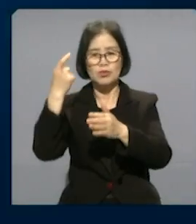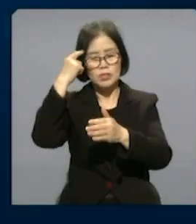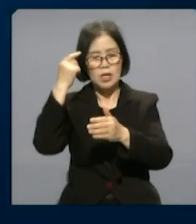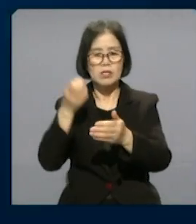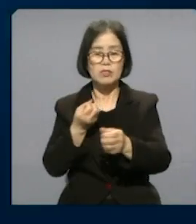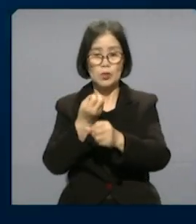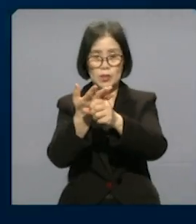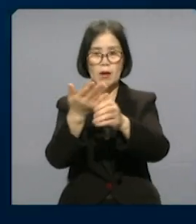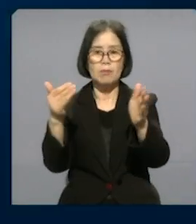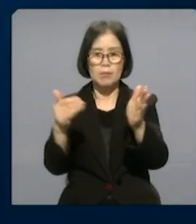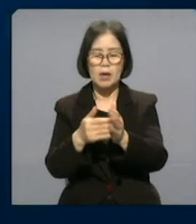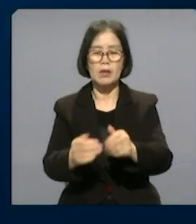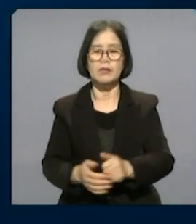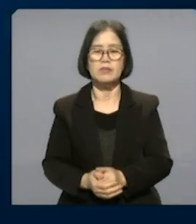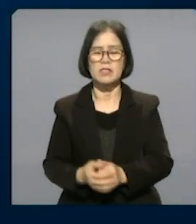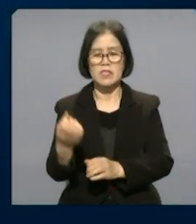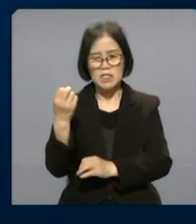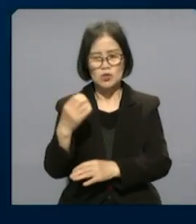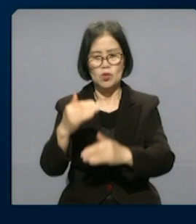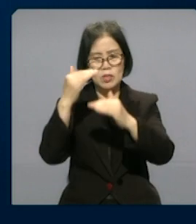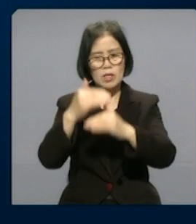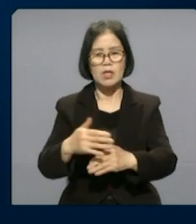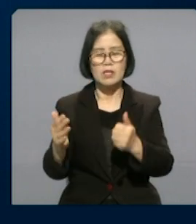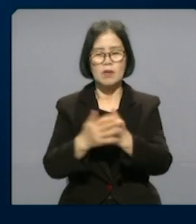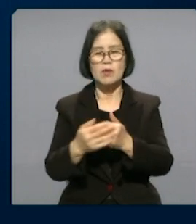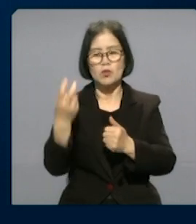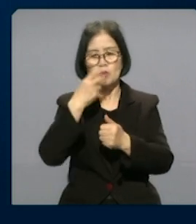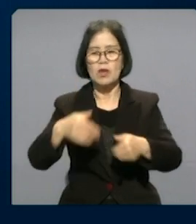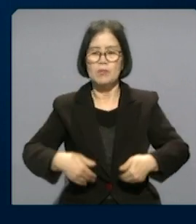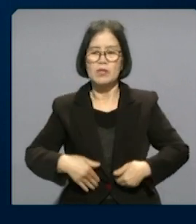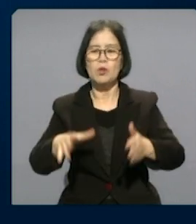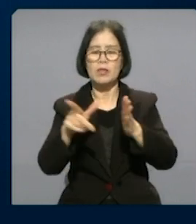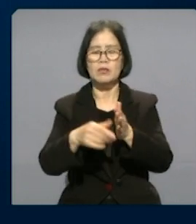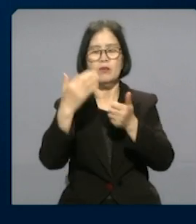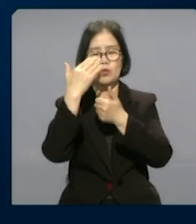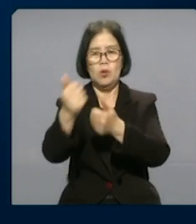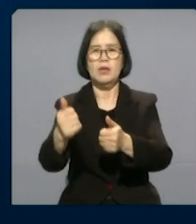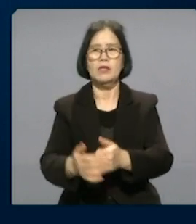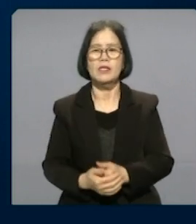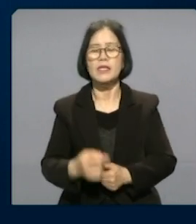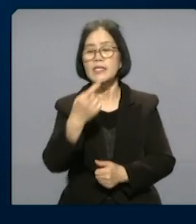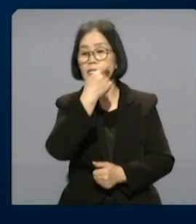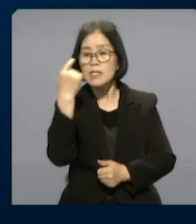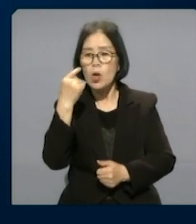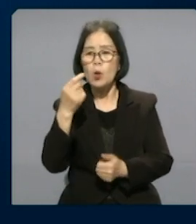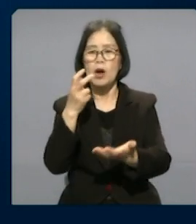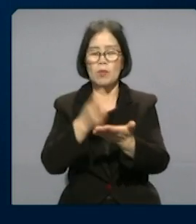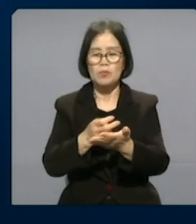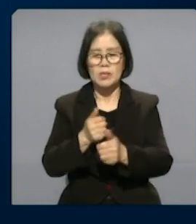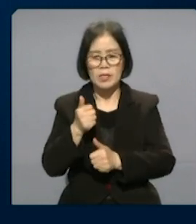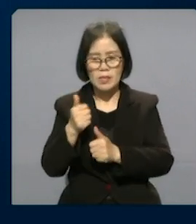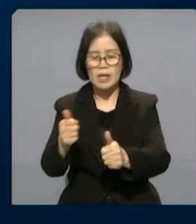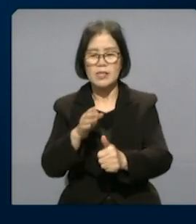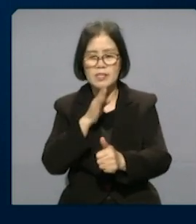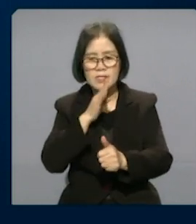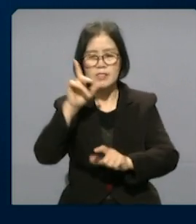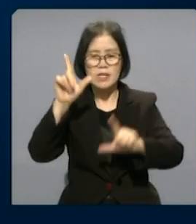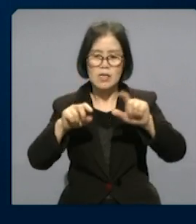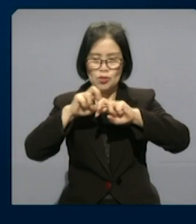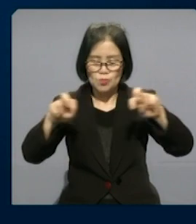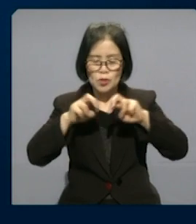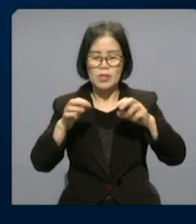전달했던 검찰은 기초 단계라 조사가 필요할 때 소환하겠다며 증거와 법리에 따라 실체 규명에